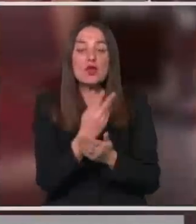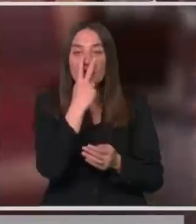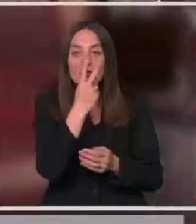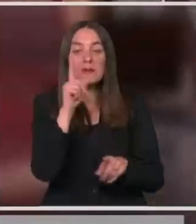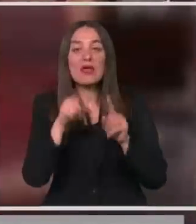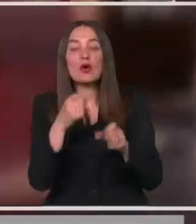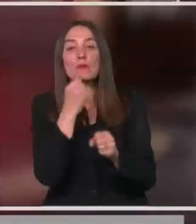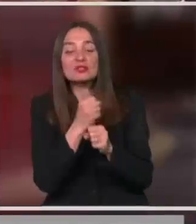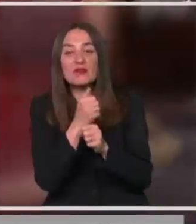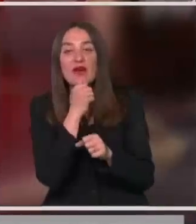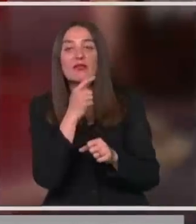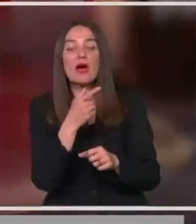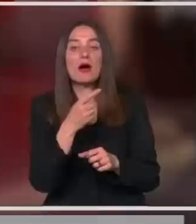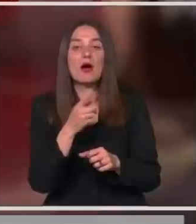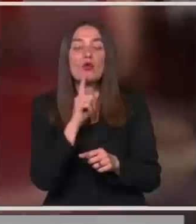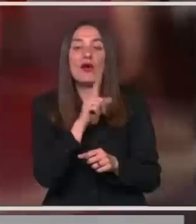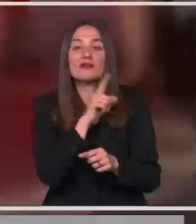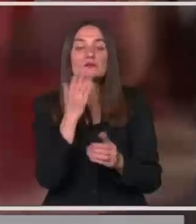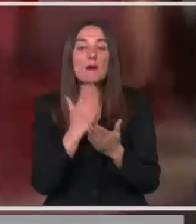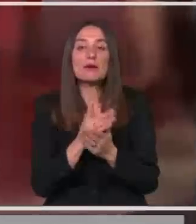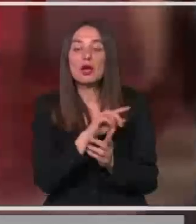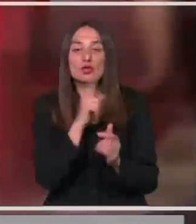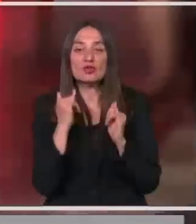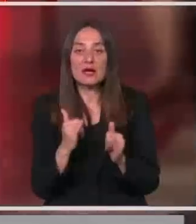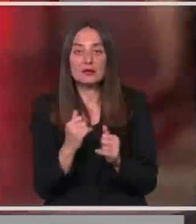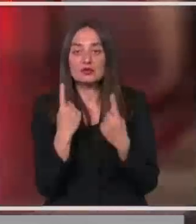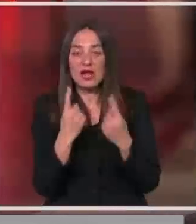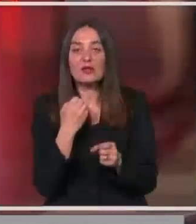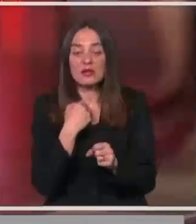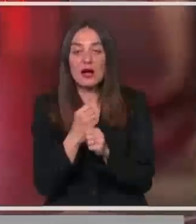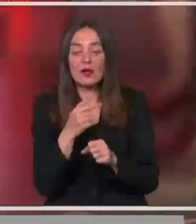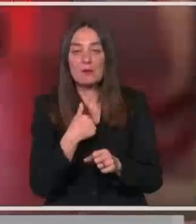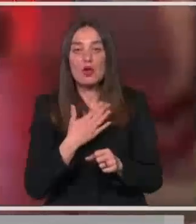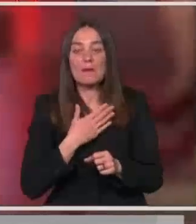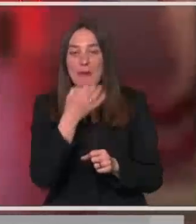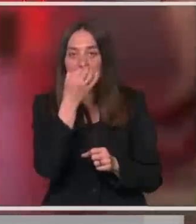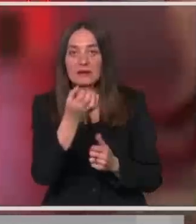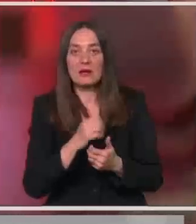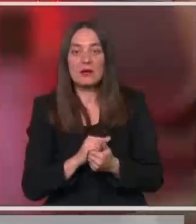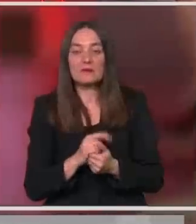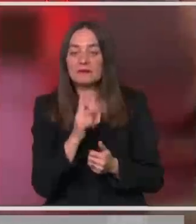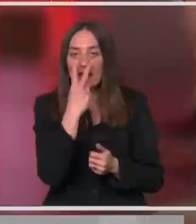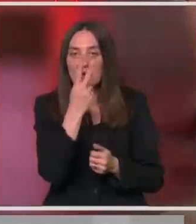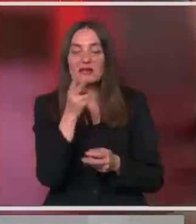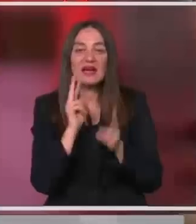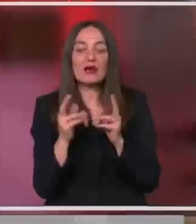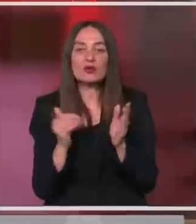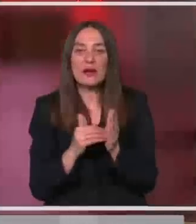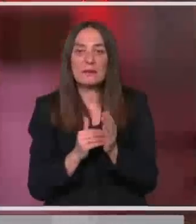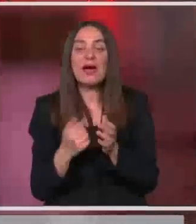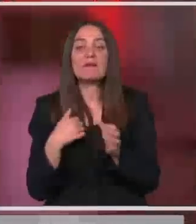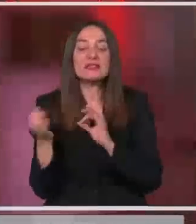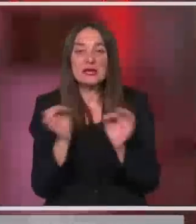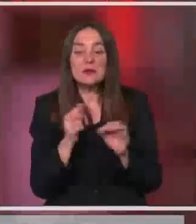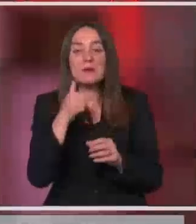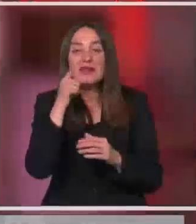nekog poslovanja i biznisa koji nismo bili u stanju do sada da radimo? To je moje pitanje. Pa ja mislim da ne gledate to kako treba. Dakle, spremamo se